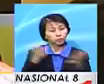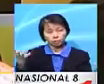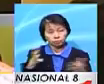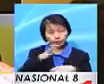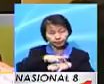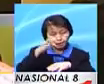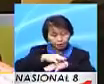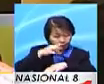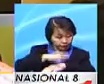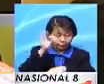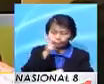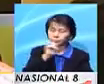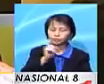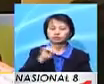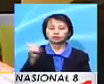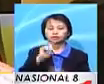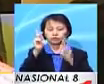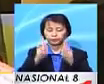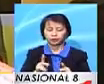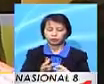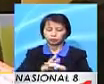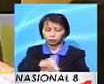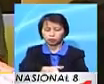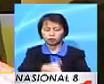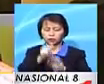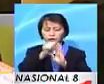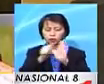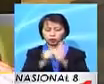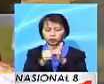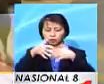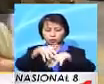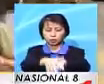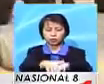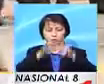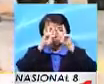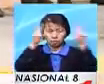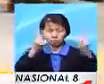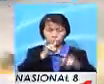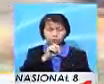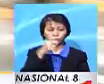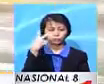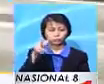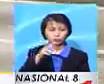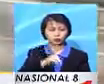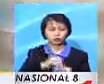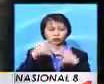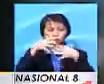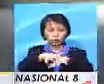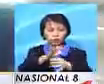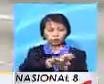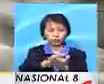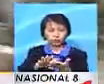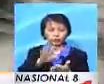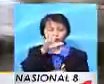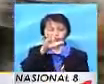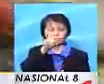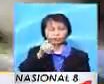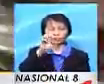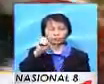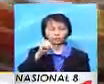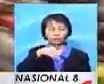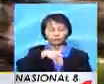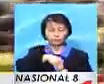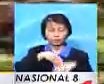memilih bulu terhadap mana-mana pihak yang melanggar Akta Perhimpunan Aman 2012 dalam Perhimpunan Bersih 5.0